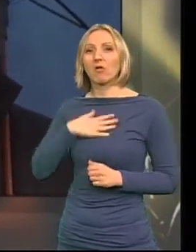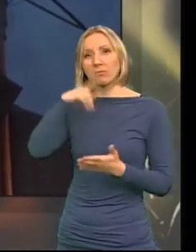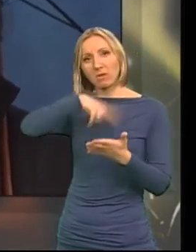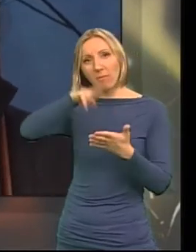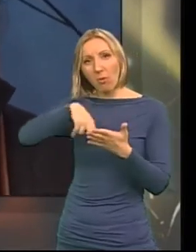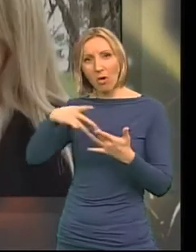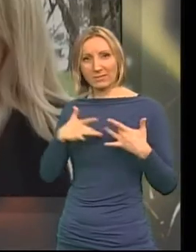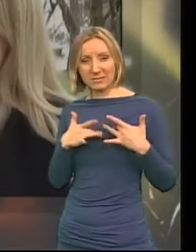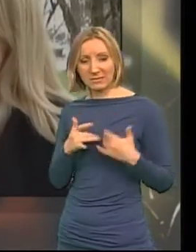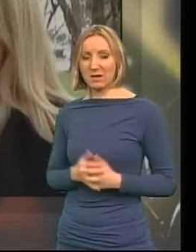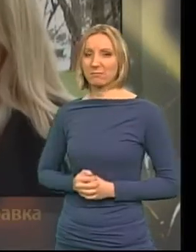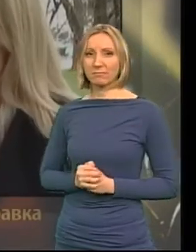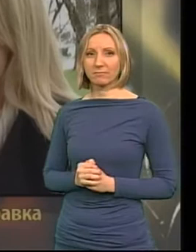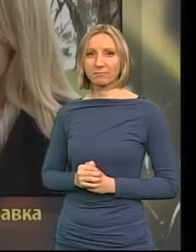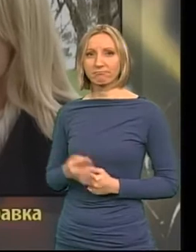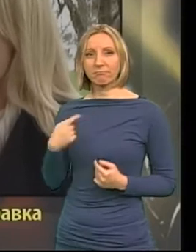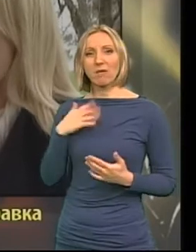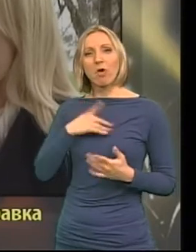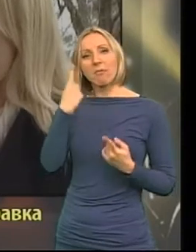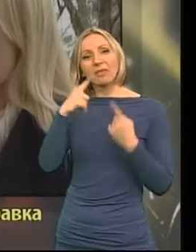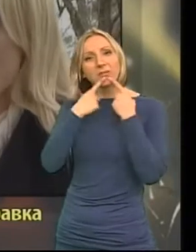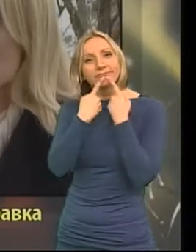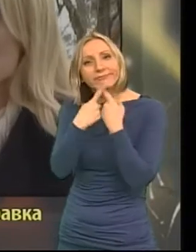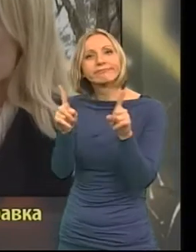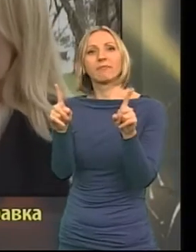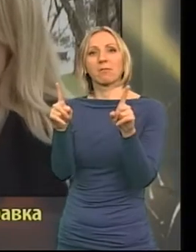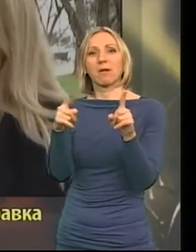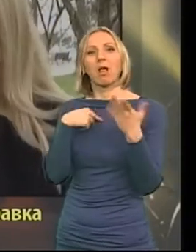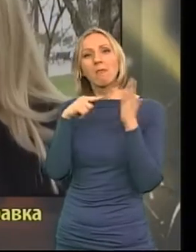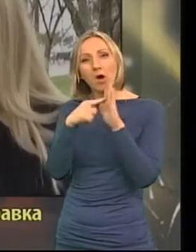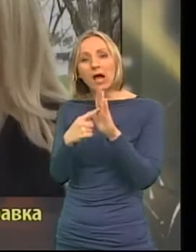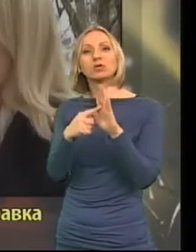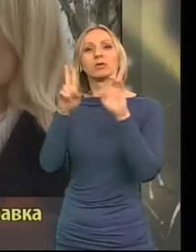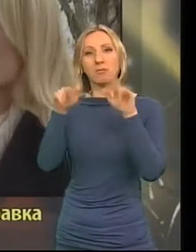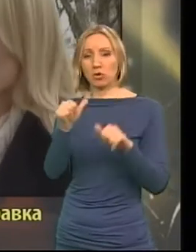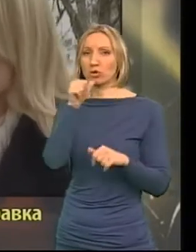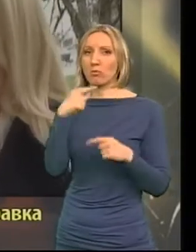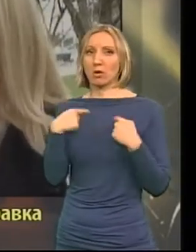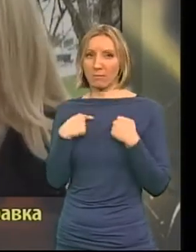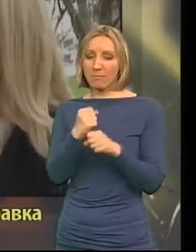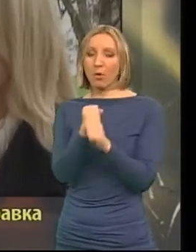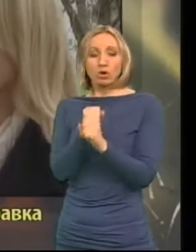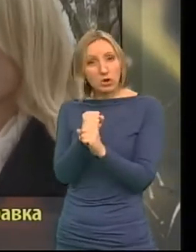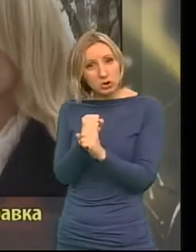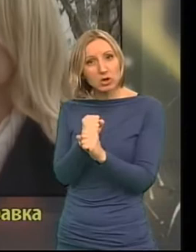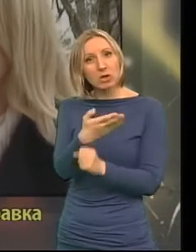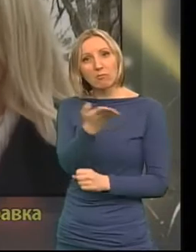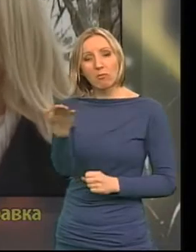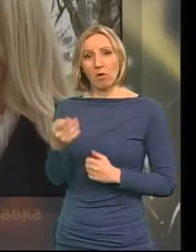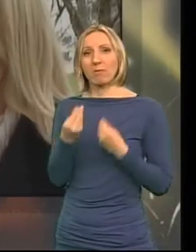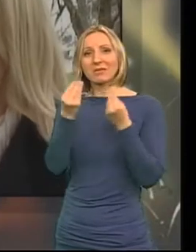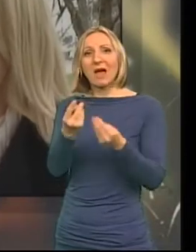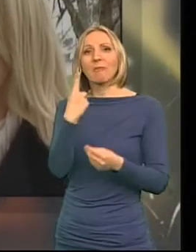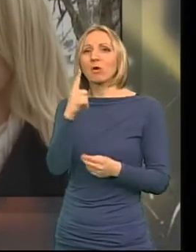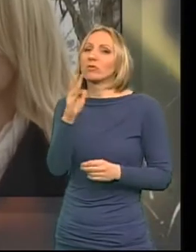bojim one srca. Evo da uputim jedan apel, pokažimo da možemo i mi. Podržimo ih, dajmo jednu